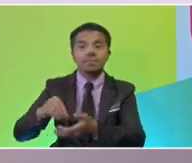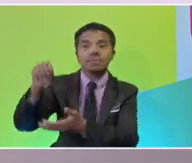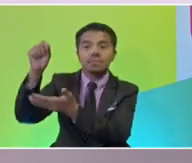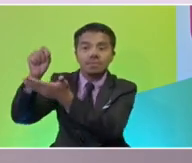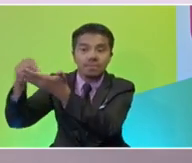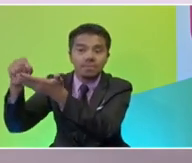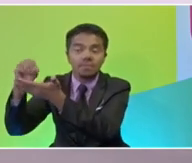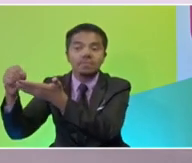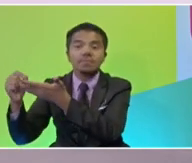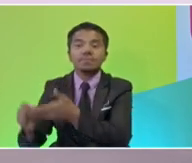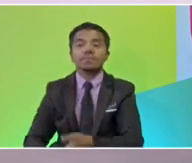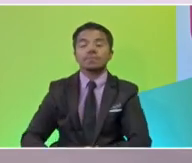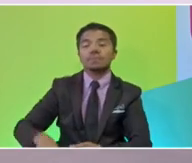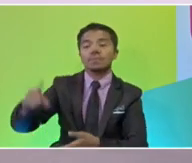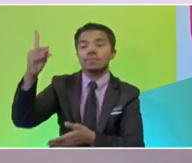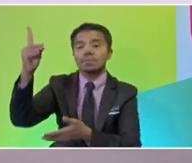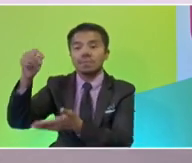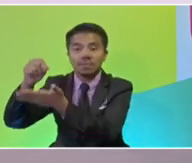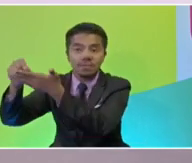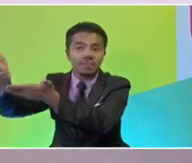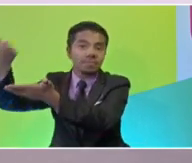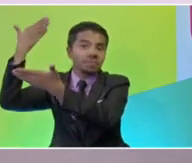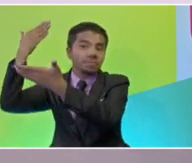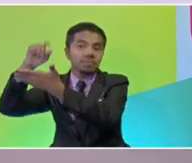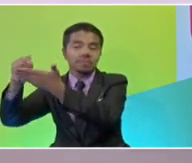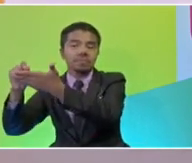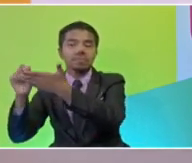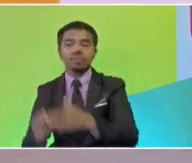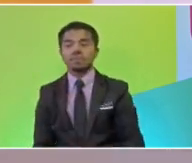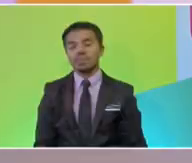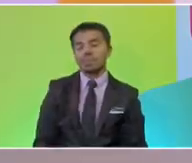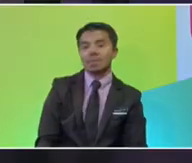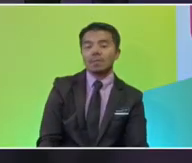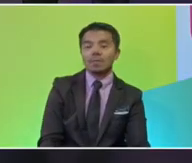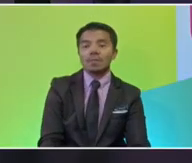di bawah dan juga dia akan berada di belakang sini jadi